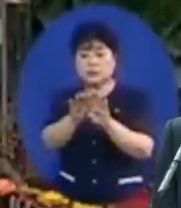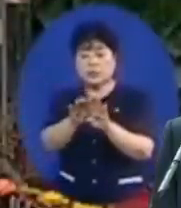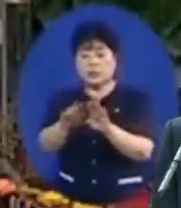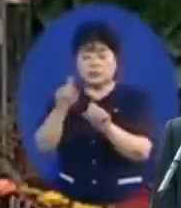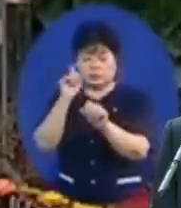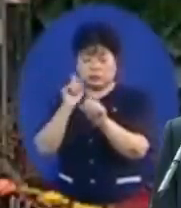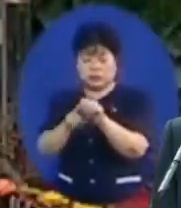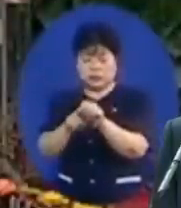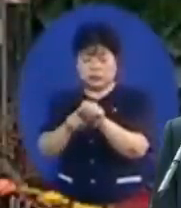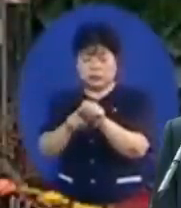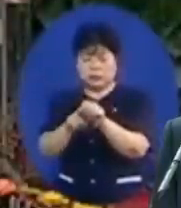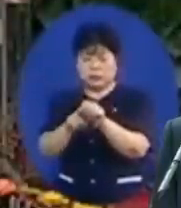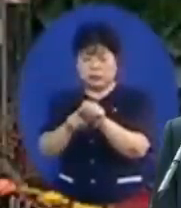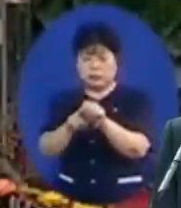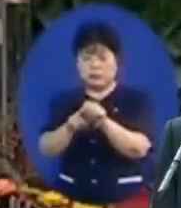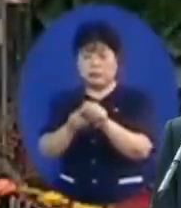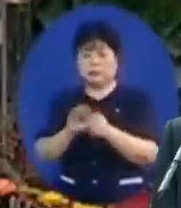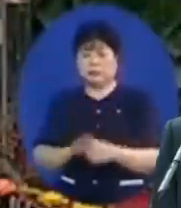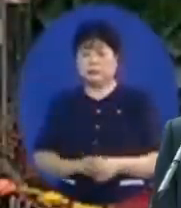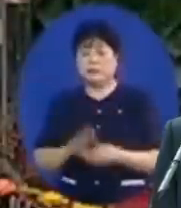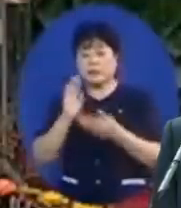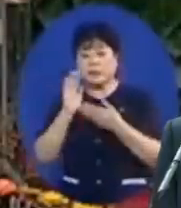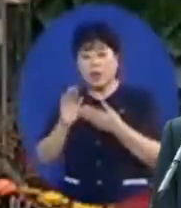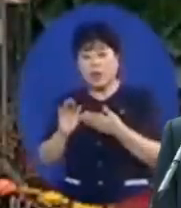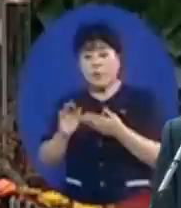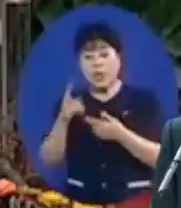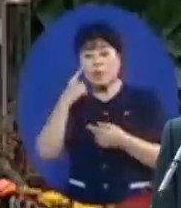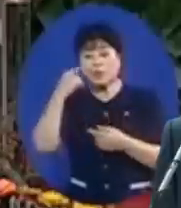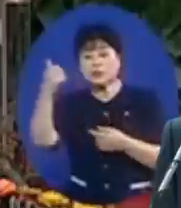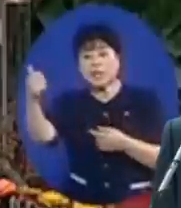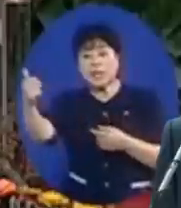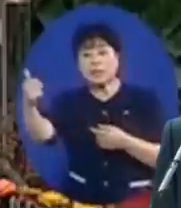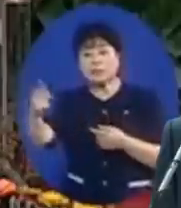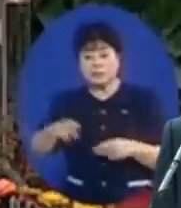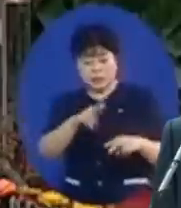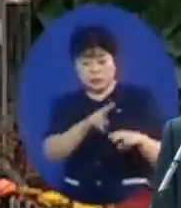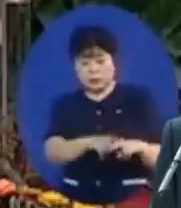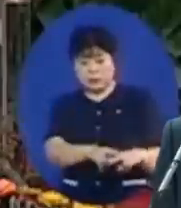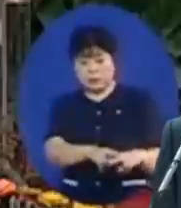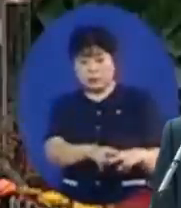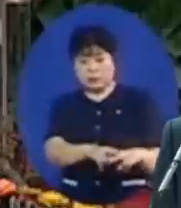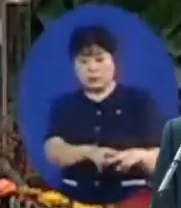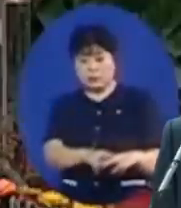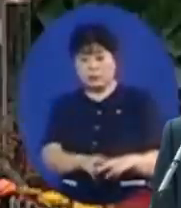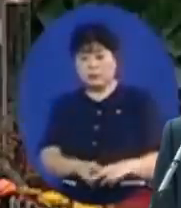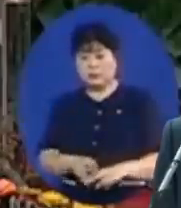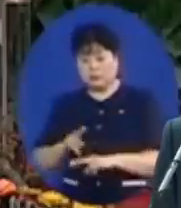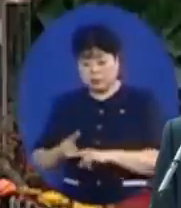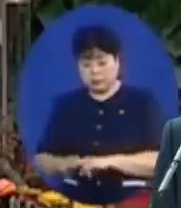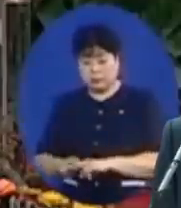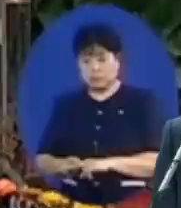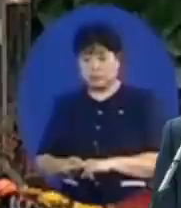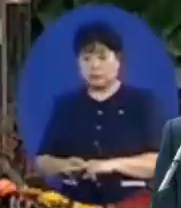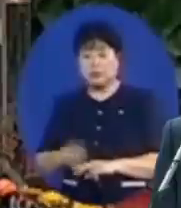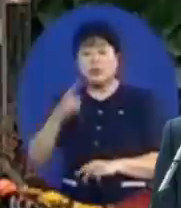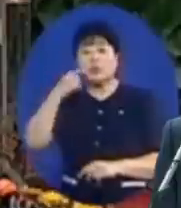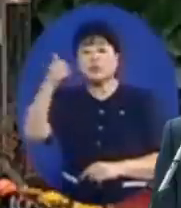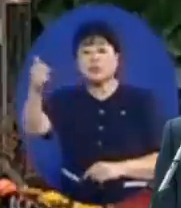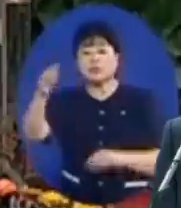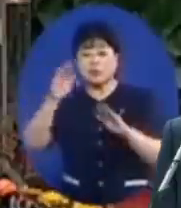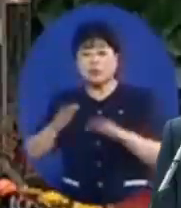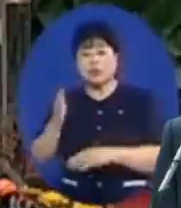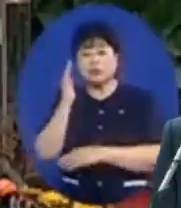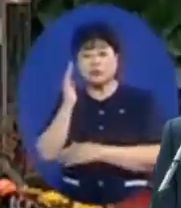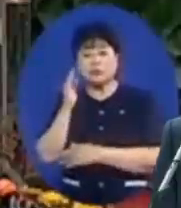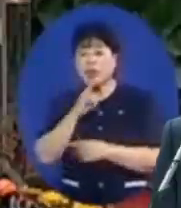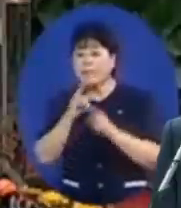채우고 그 다음 목사님 앉으라고 자기도 앉아서 목사님 쳐다보고 목사님 오늘